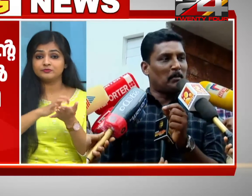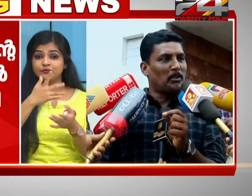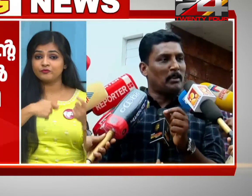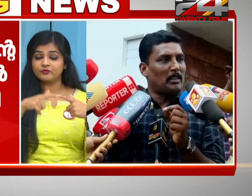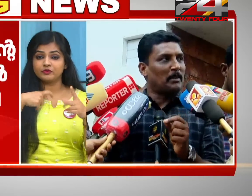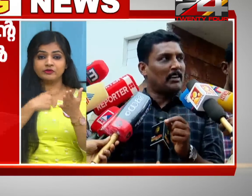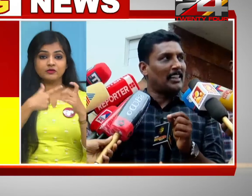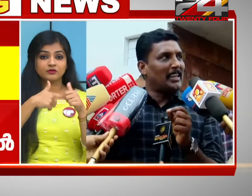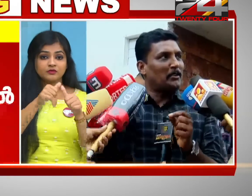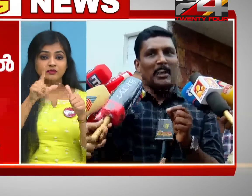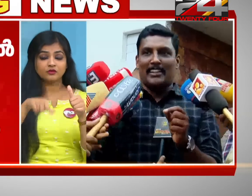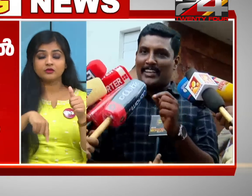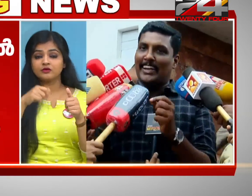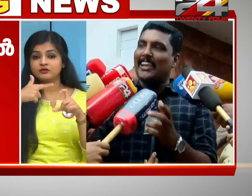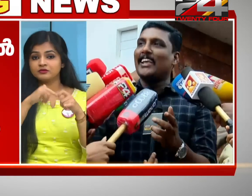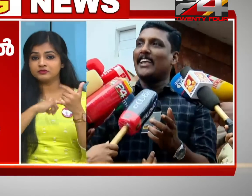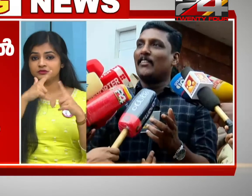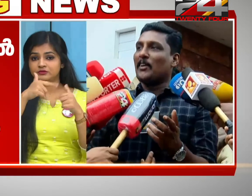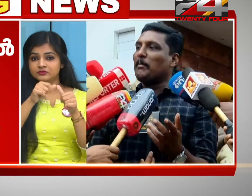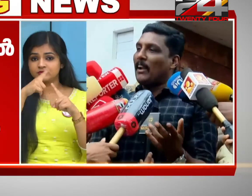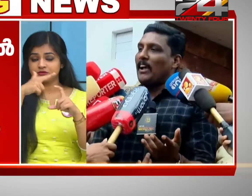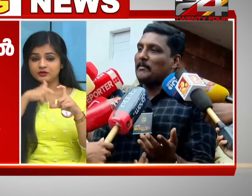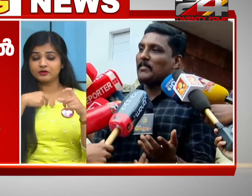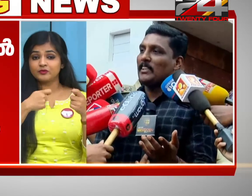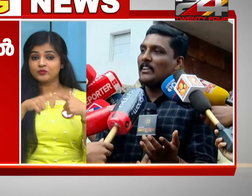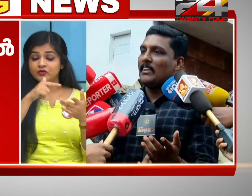പ്രമോദ് ബന്ധപ്പെട്ടിട്ട് എന്തെങ്കിലും നടത്തിയിട്ടുണ്ടെങ്കിൽ നിങ്ങൾ പറ.